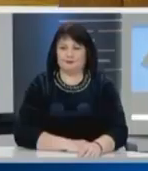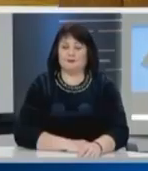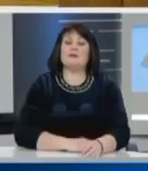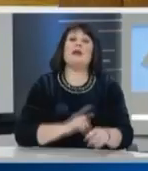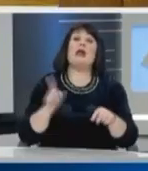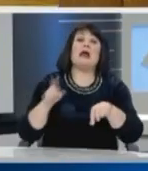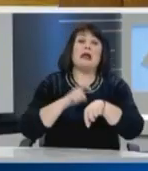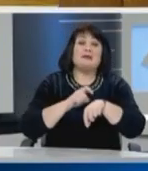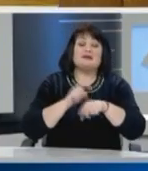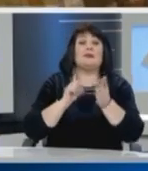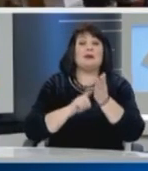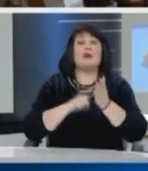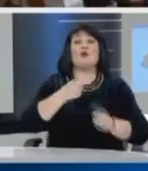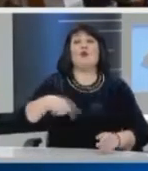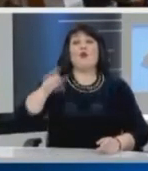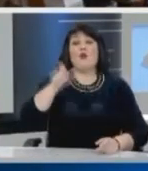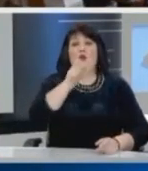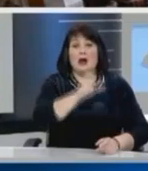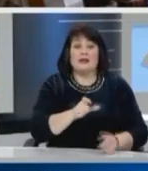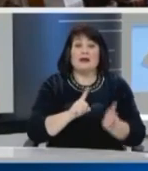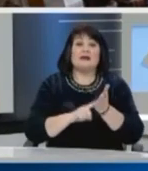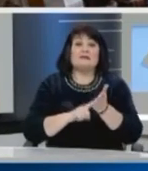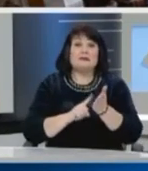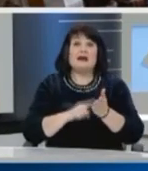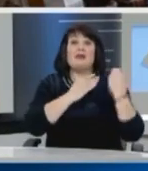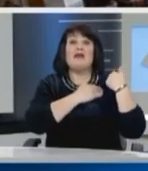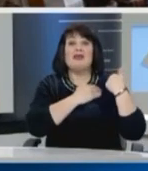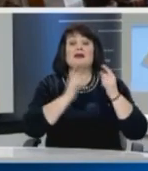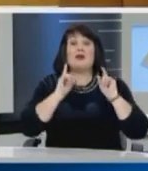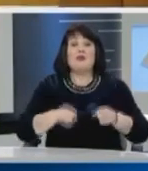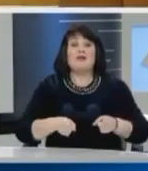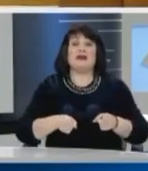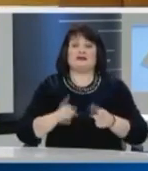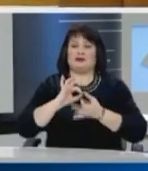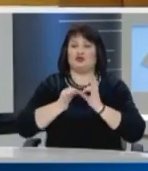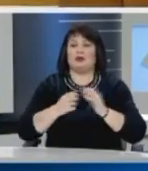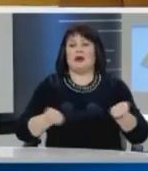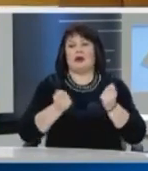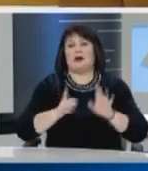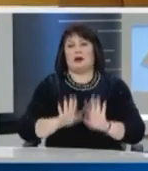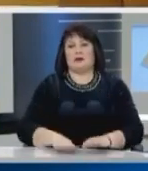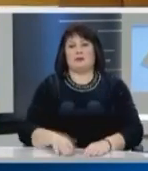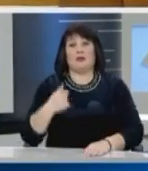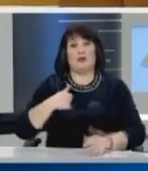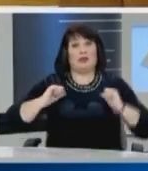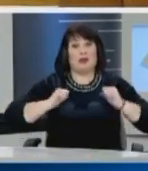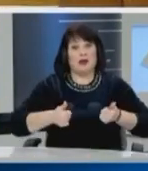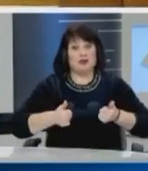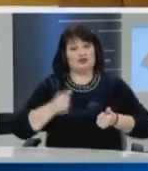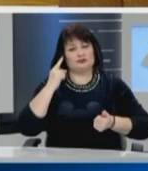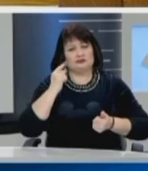ευθυνών. Σε ό,τι με αφορά, πάντοτε αυτές τις ευθύνες δεν τις κράτησα για τον εαυτό μου, τις πήρα με